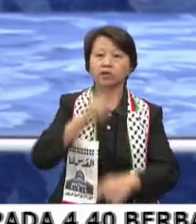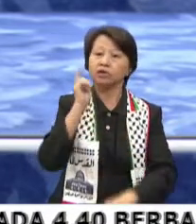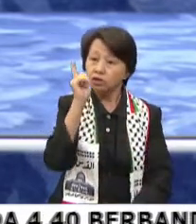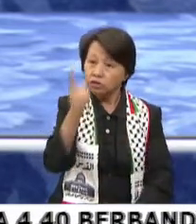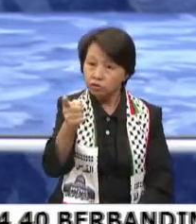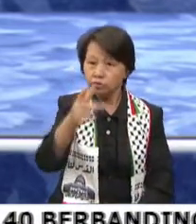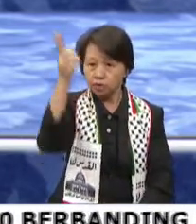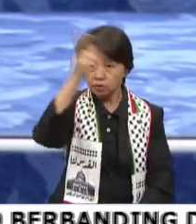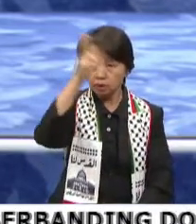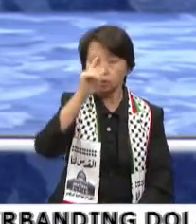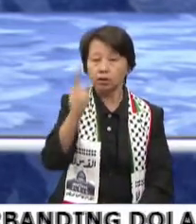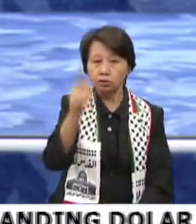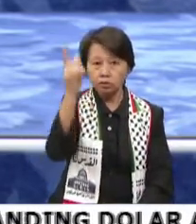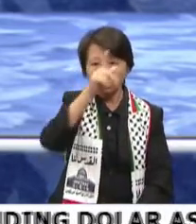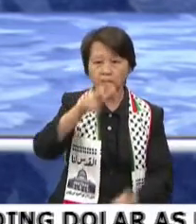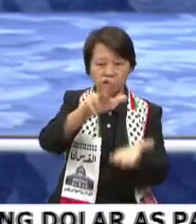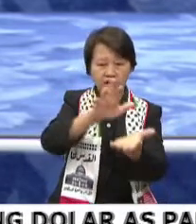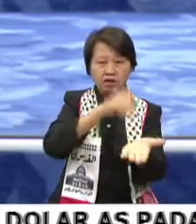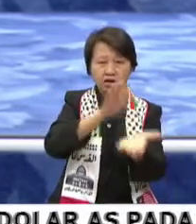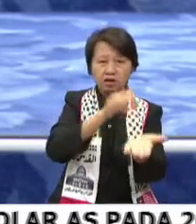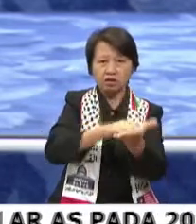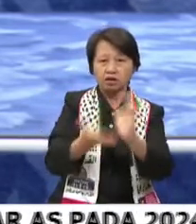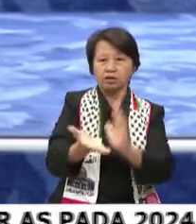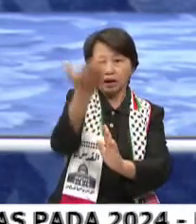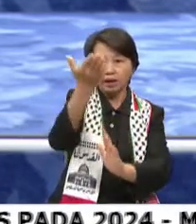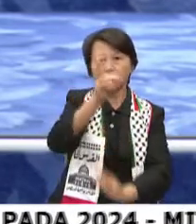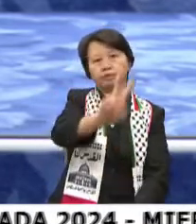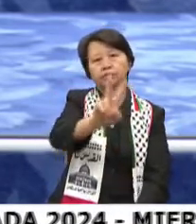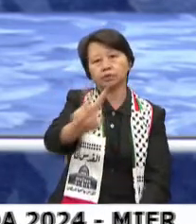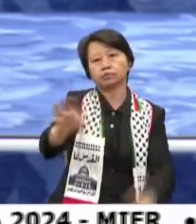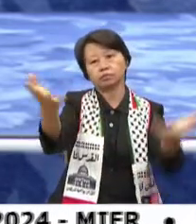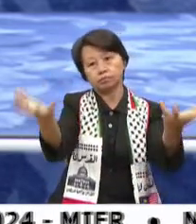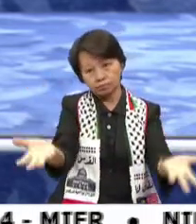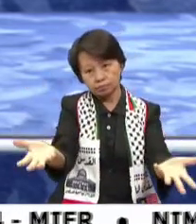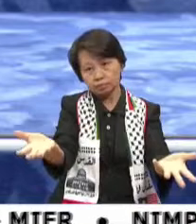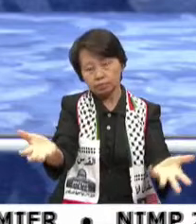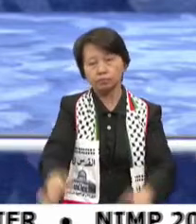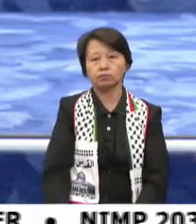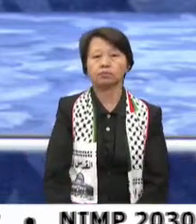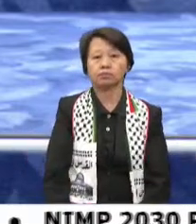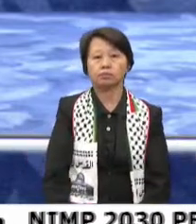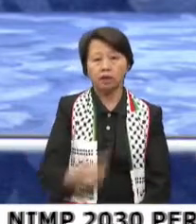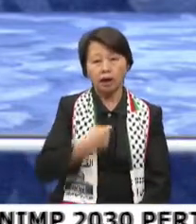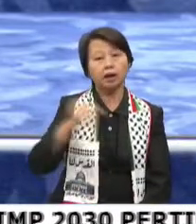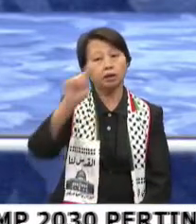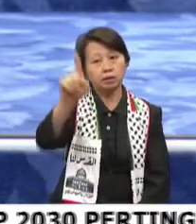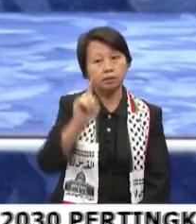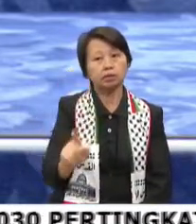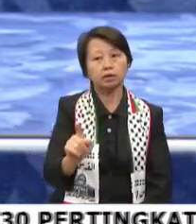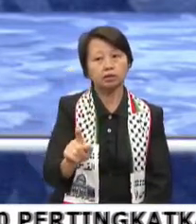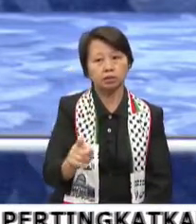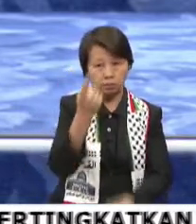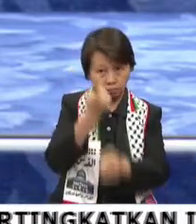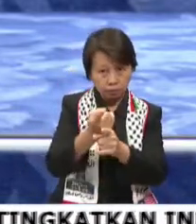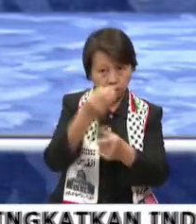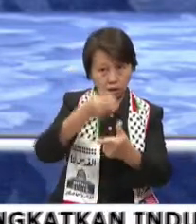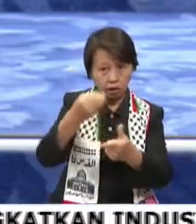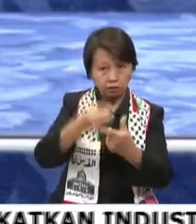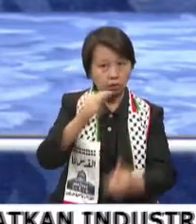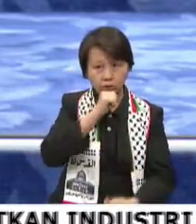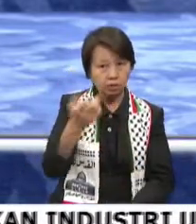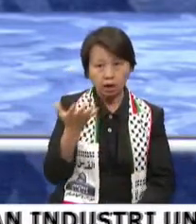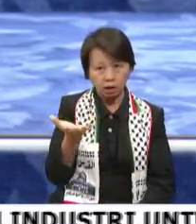kamu perintah judi naik jadi 22 saya tanya betul Atau